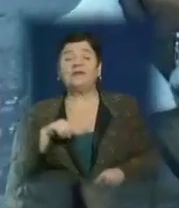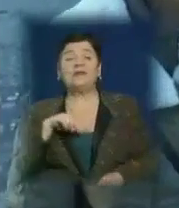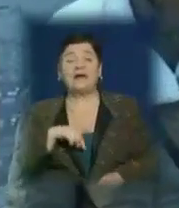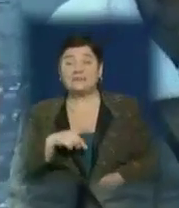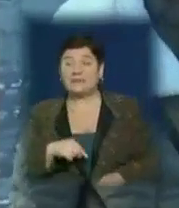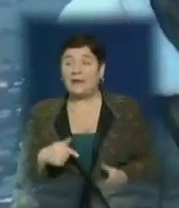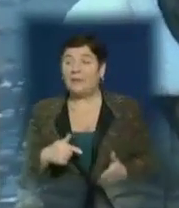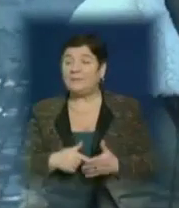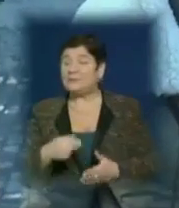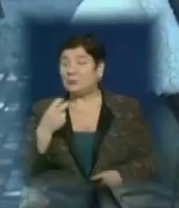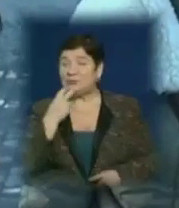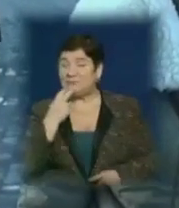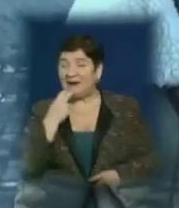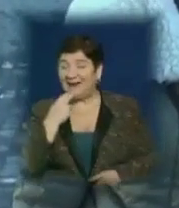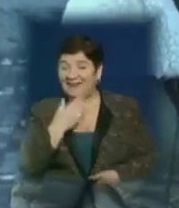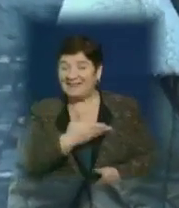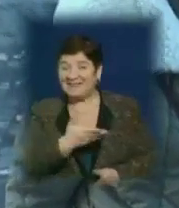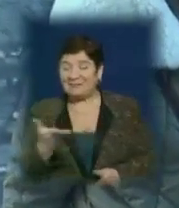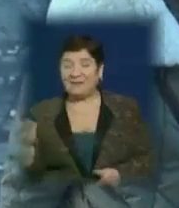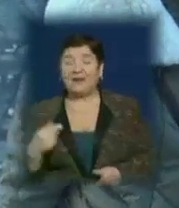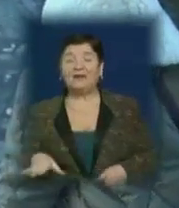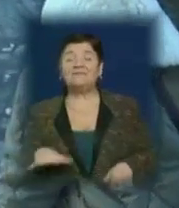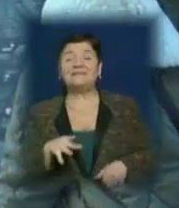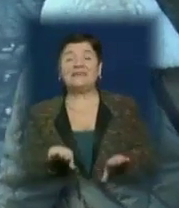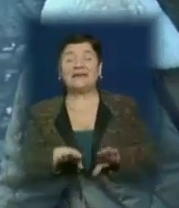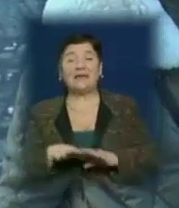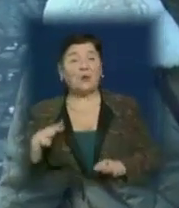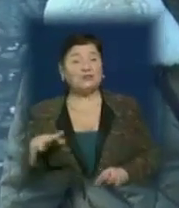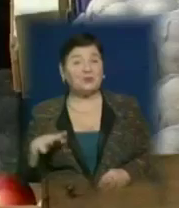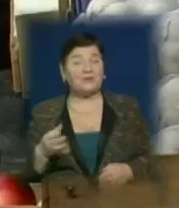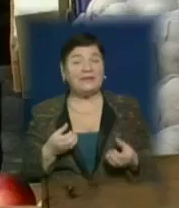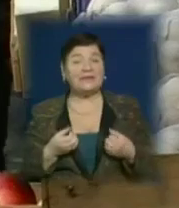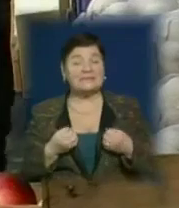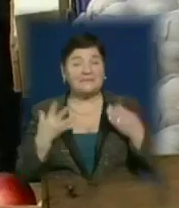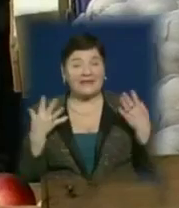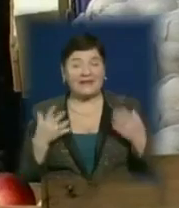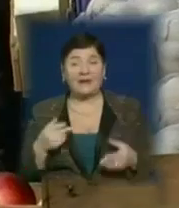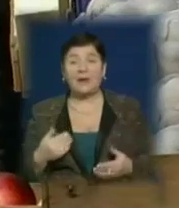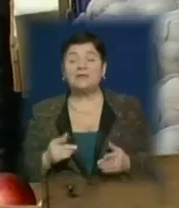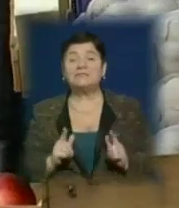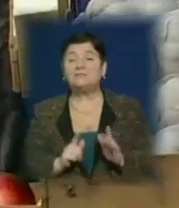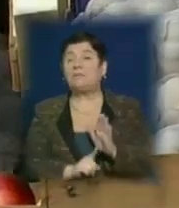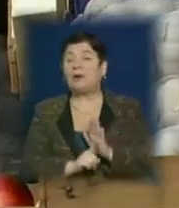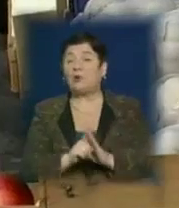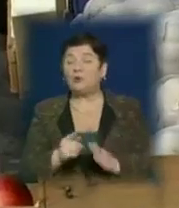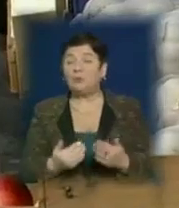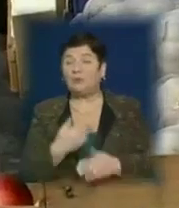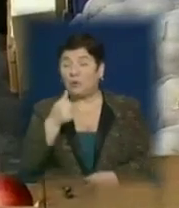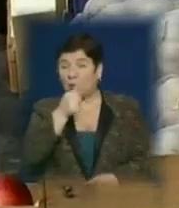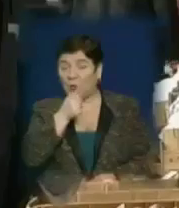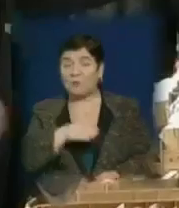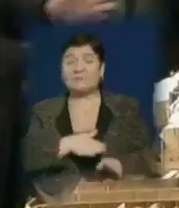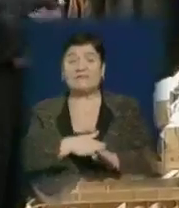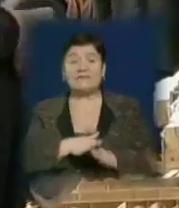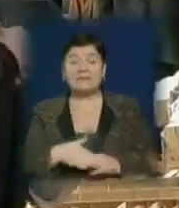так, ну, всі посміхаються, всі такі в очікуванні свята. З приходом нового року дорослі очікують